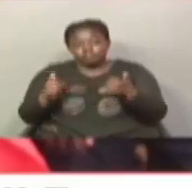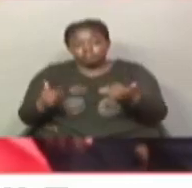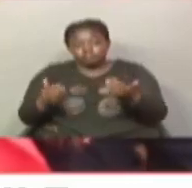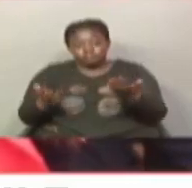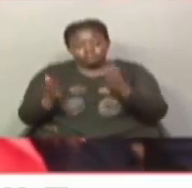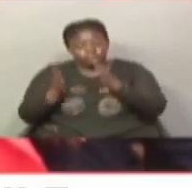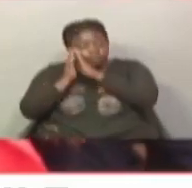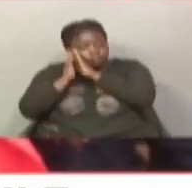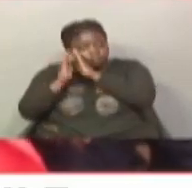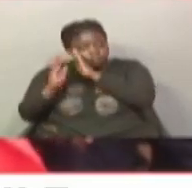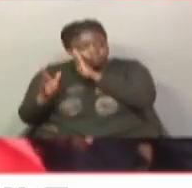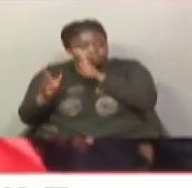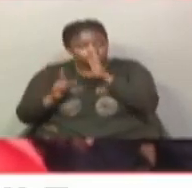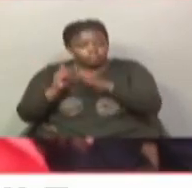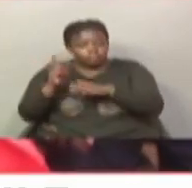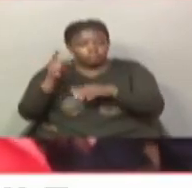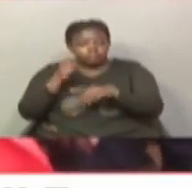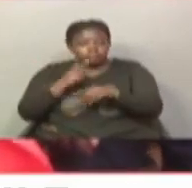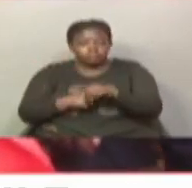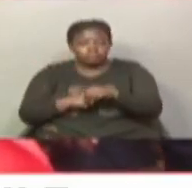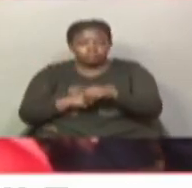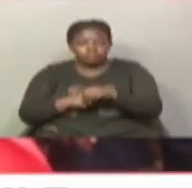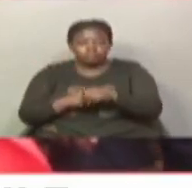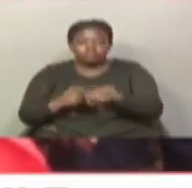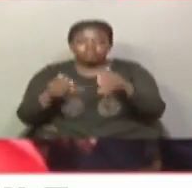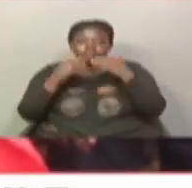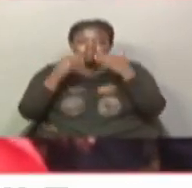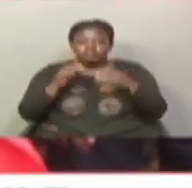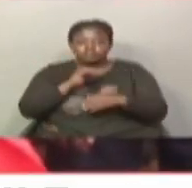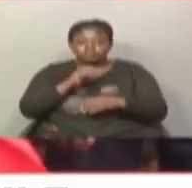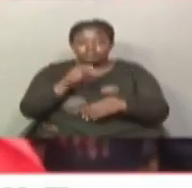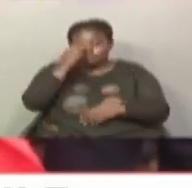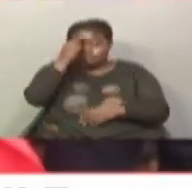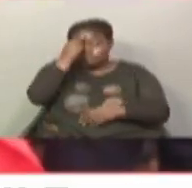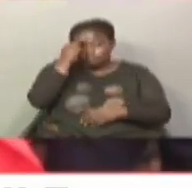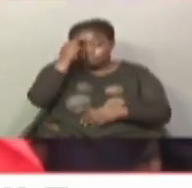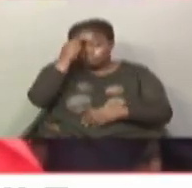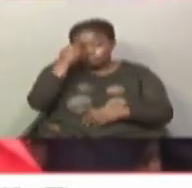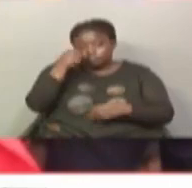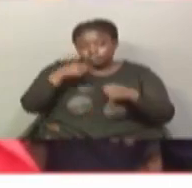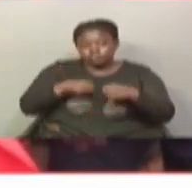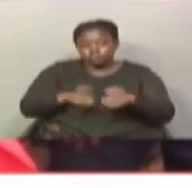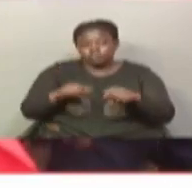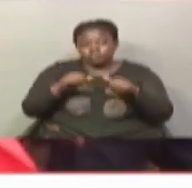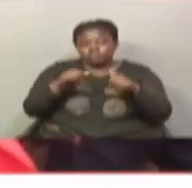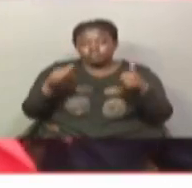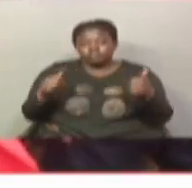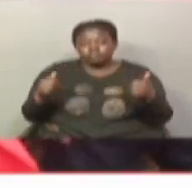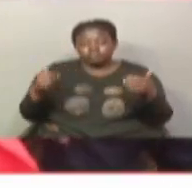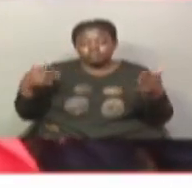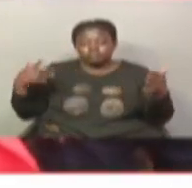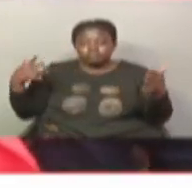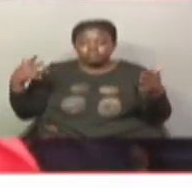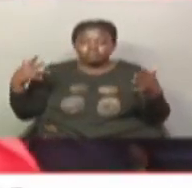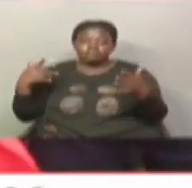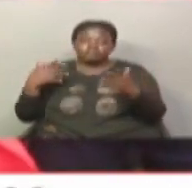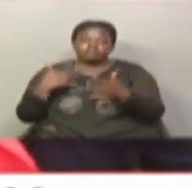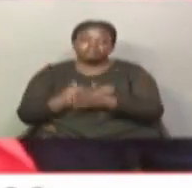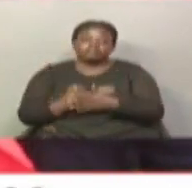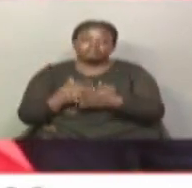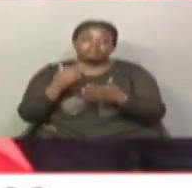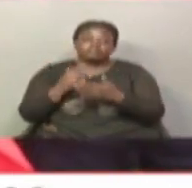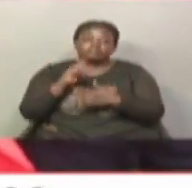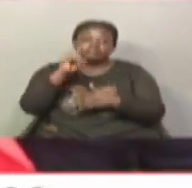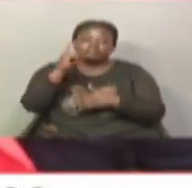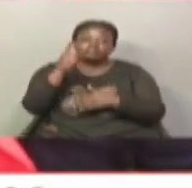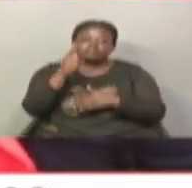basuziwa. Basa sura mbude. Neneba za baizi bafe. Okolo bulonji, miaka jona. Kubanga sibu